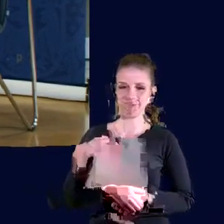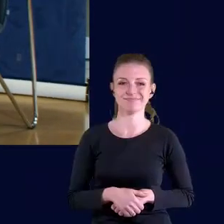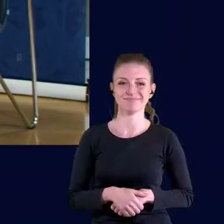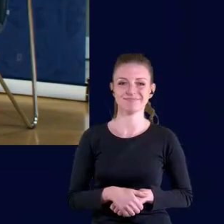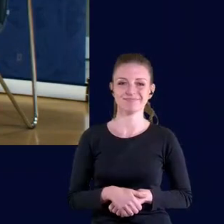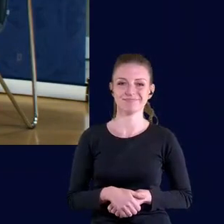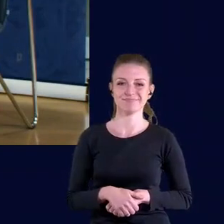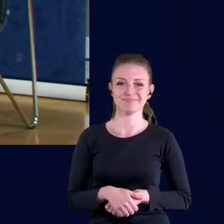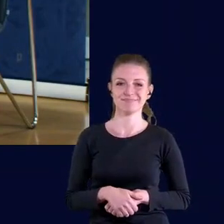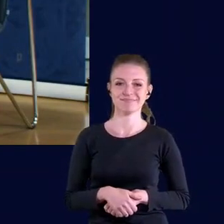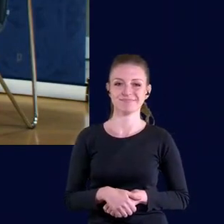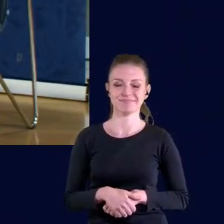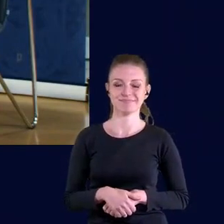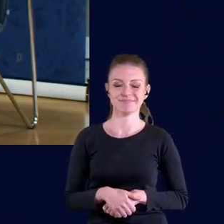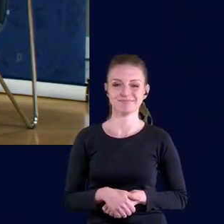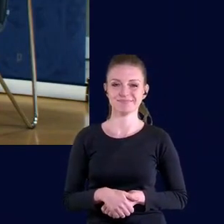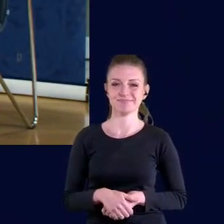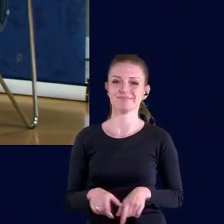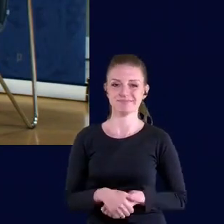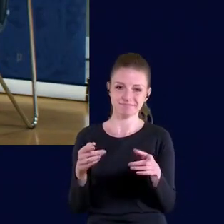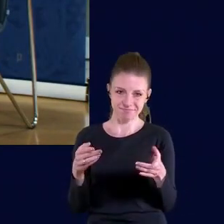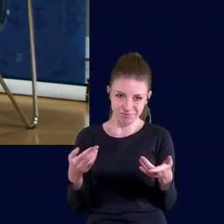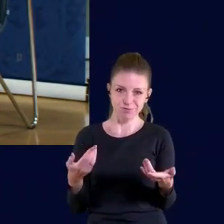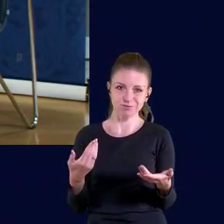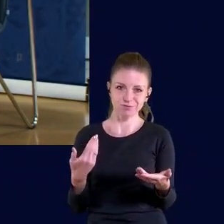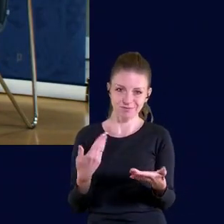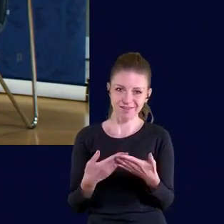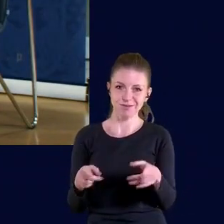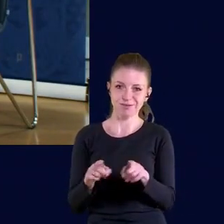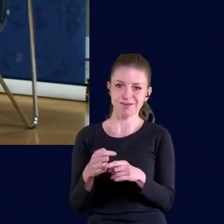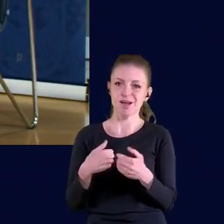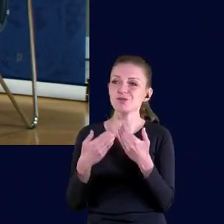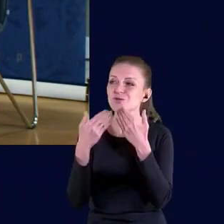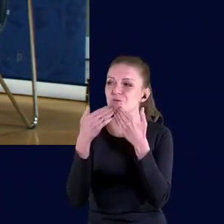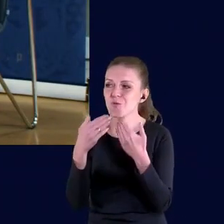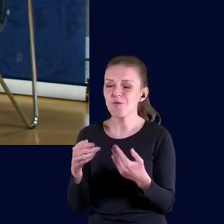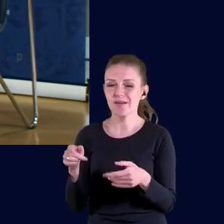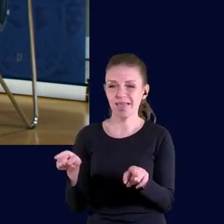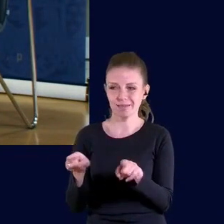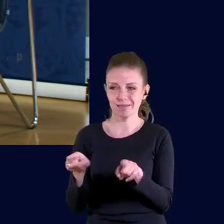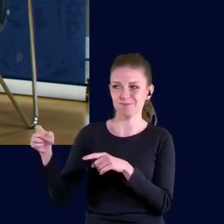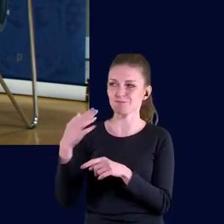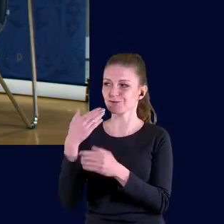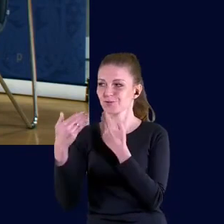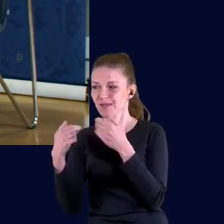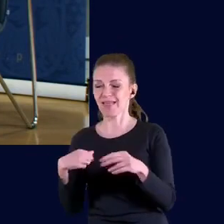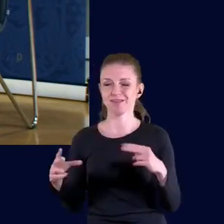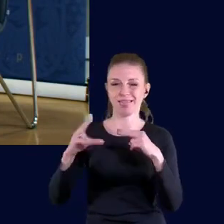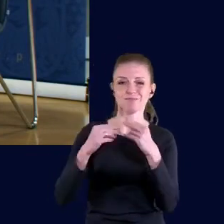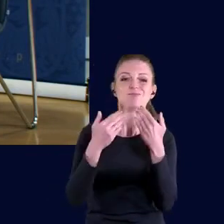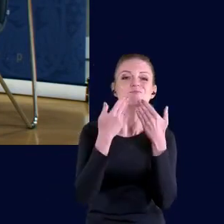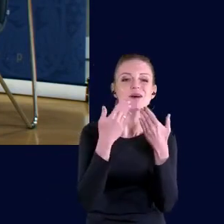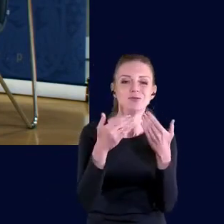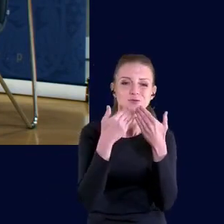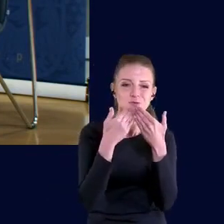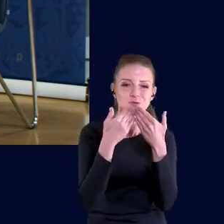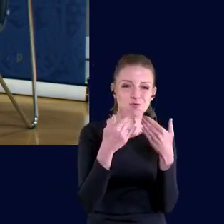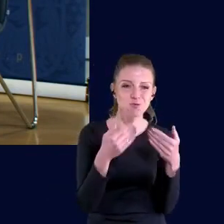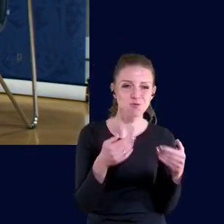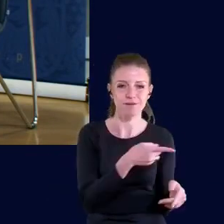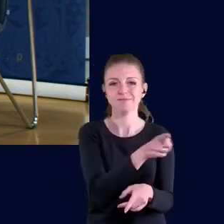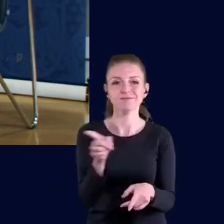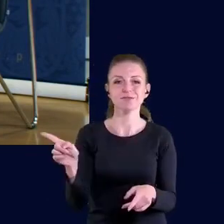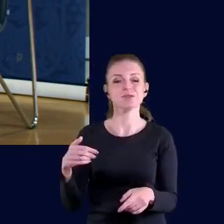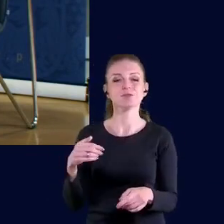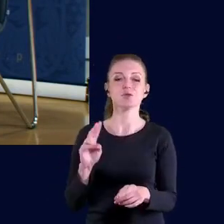chciałbym się też dołączyć związku z tym do podziękowań który przedstawił pan doktor Leszek Szafrański Dziękuję bardzo wszystkim